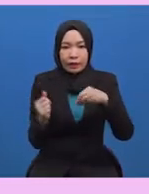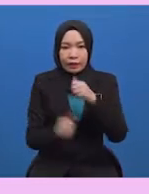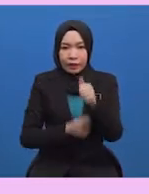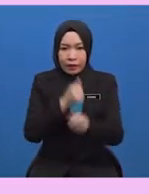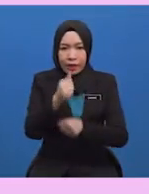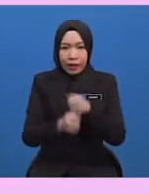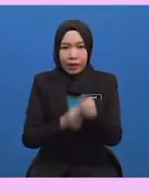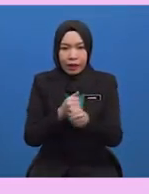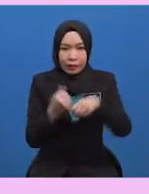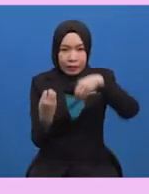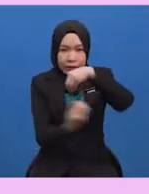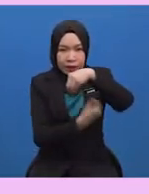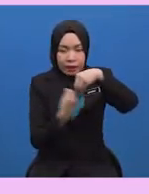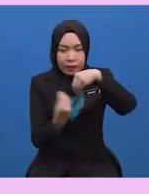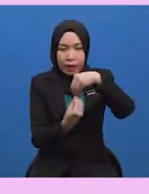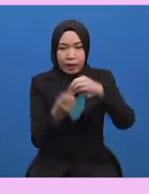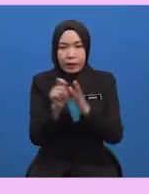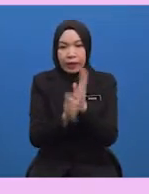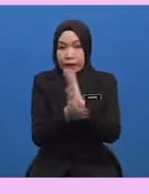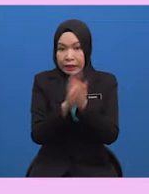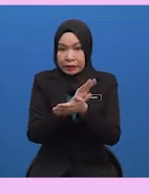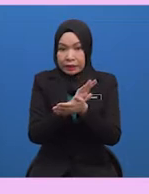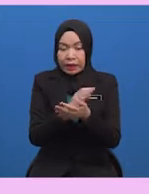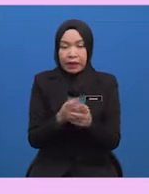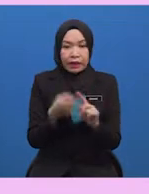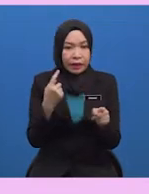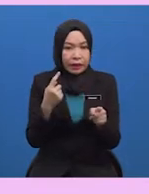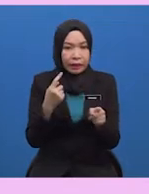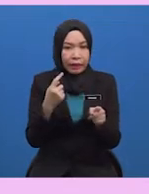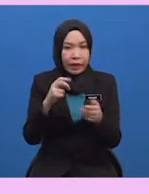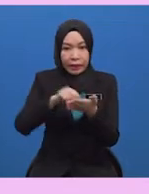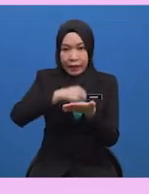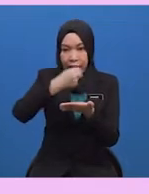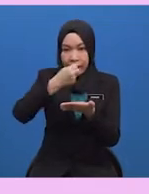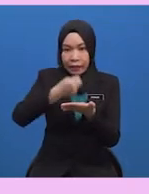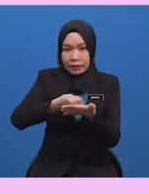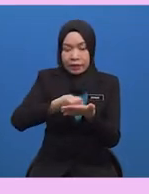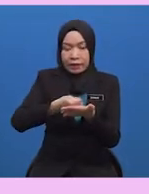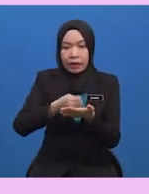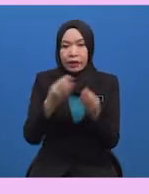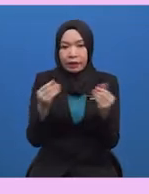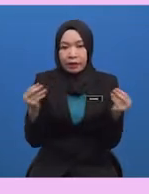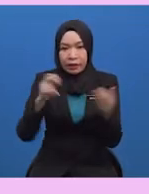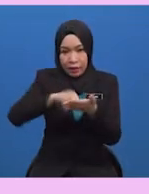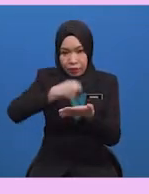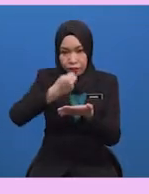perkara-perkara berikut. Pertama, berlaku hakisan tanah dan tanah runtuh.